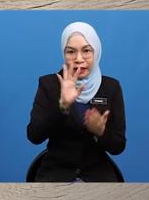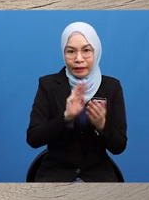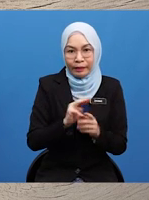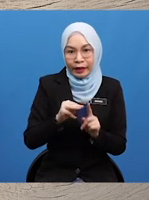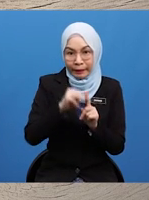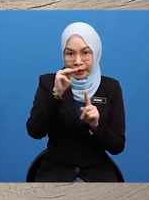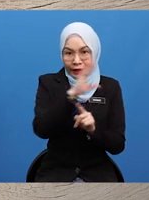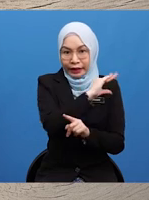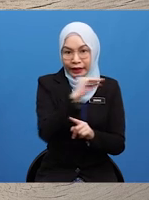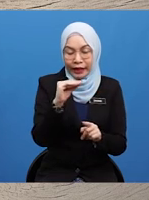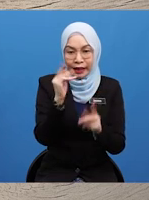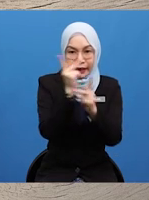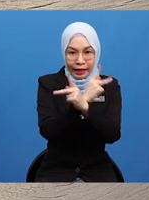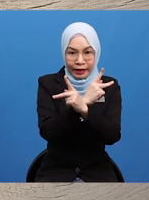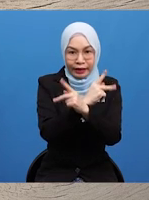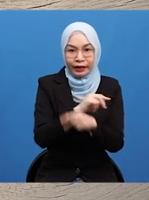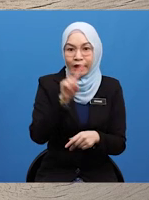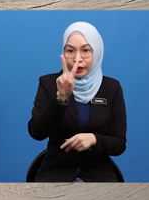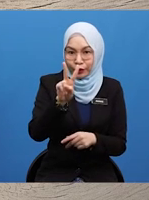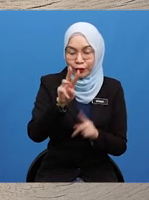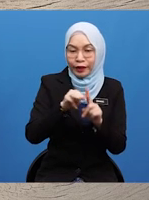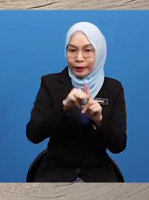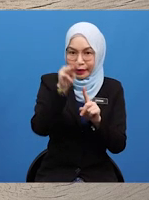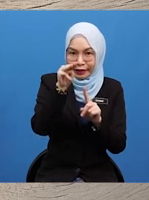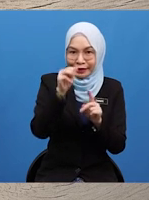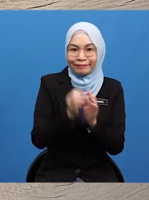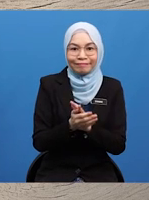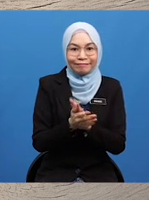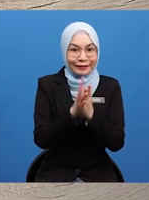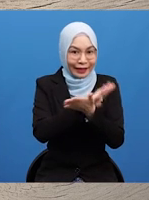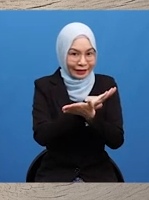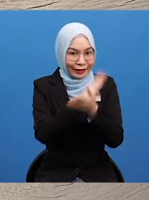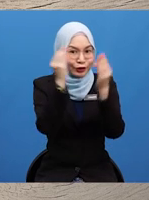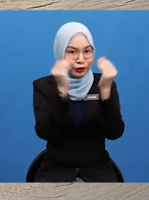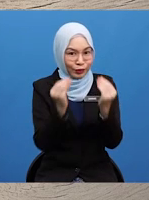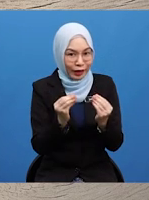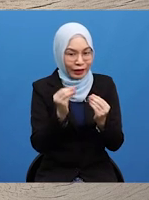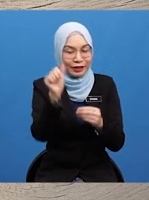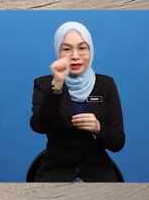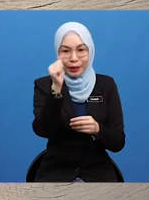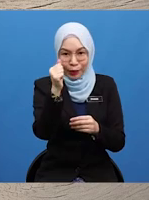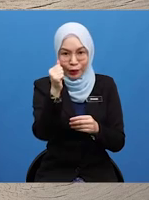5 didarabkan dengan 2, jawapannya 10.